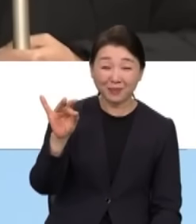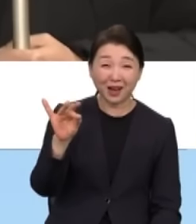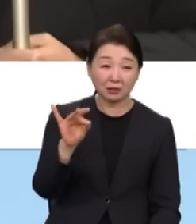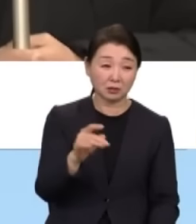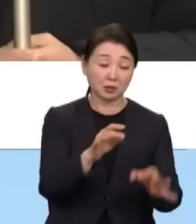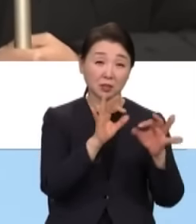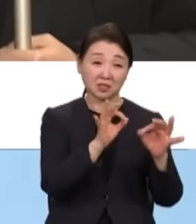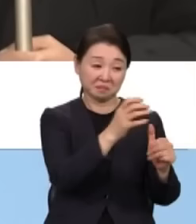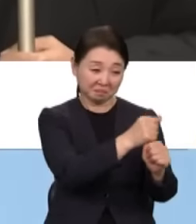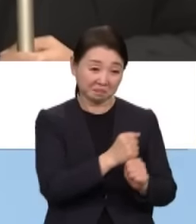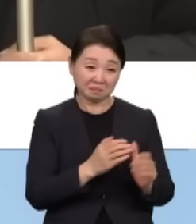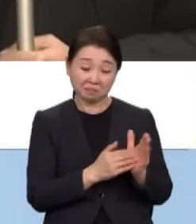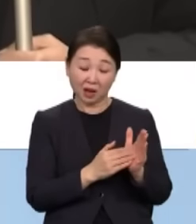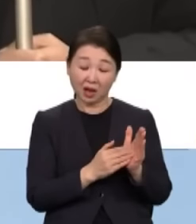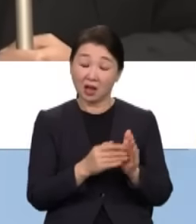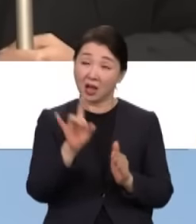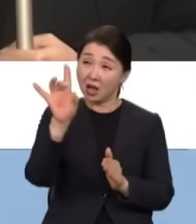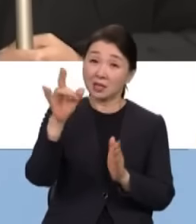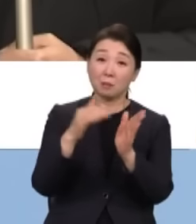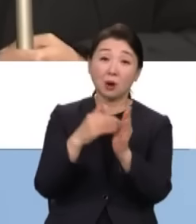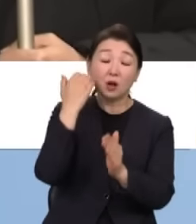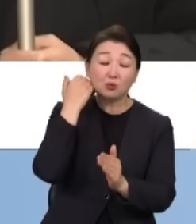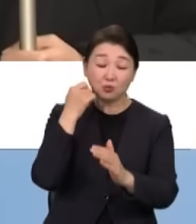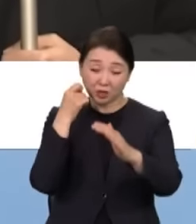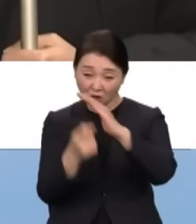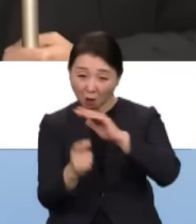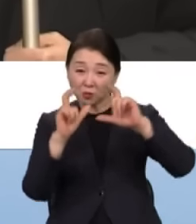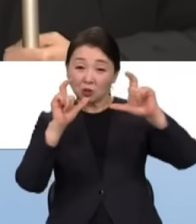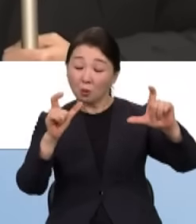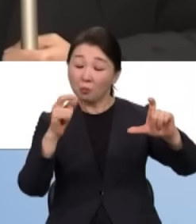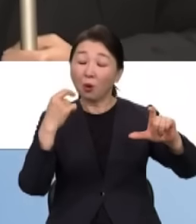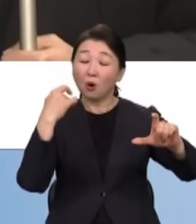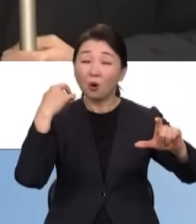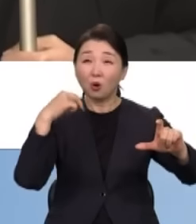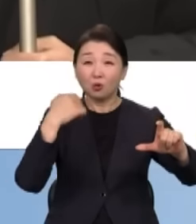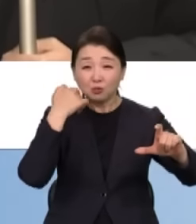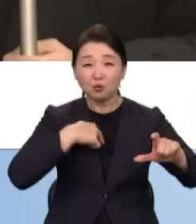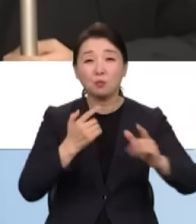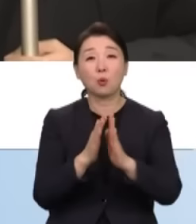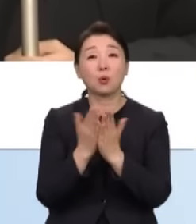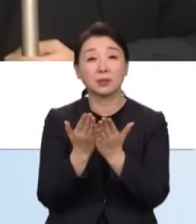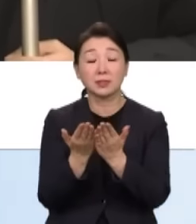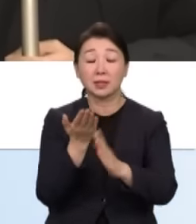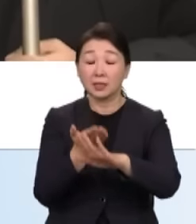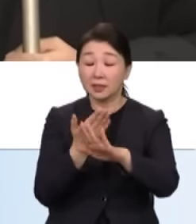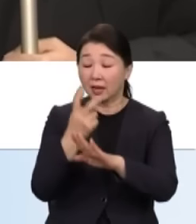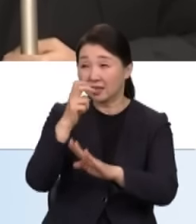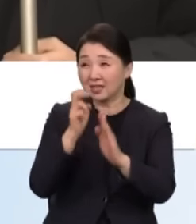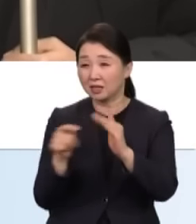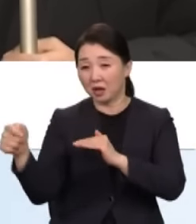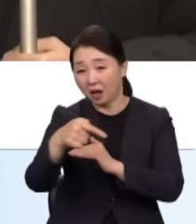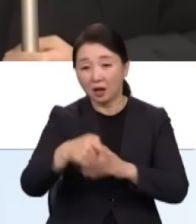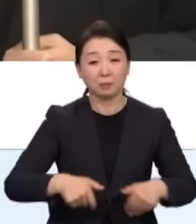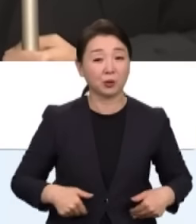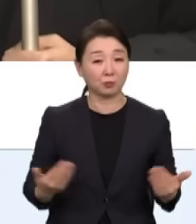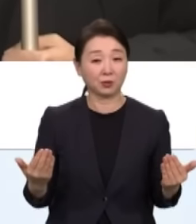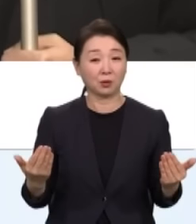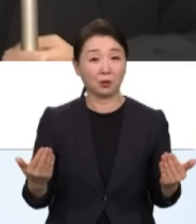전 장관의 유일한 윗선이자 계엄령을 선포한 당사자이기 때문에 굳이 다른 조사 대상자로 돌아갈 필요가 없기